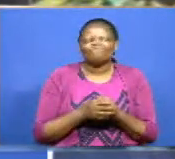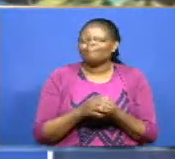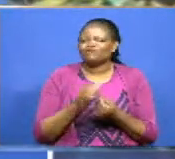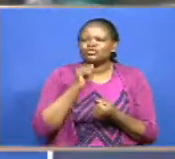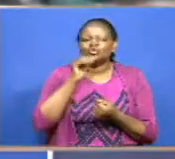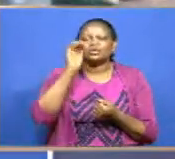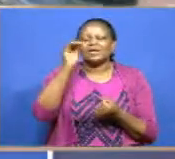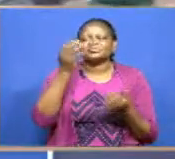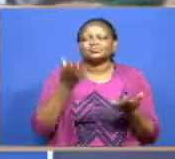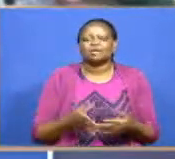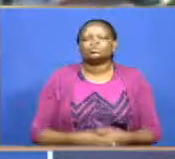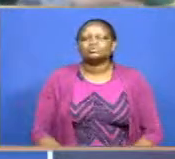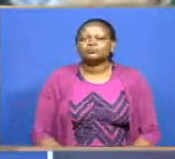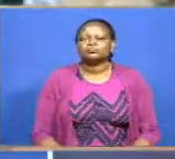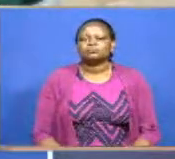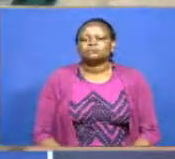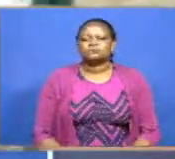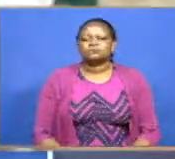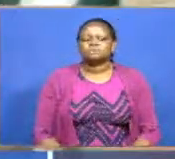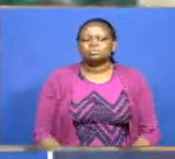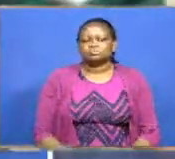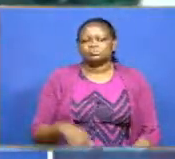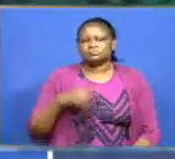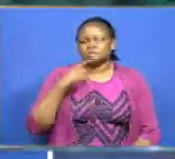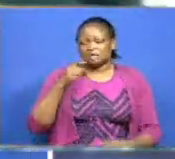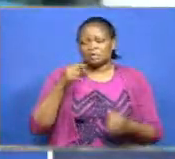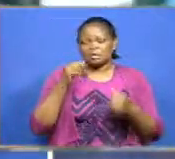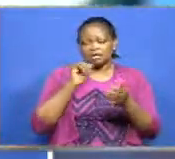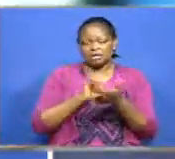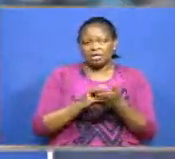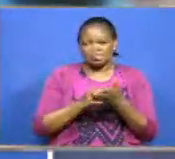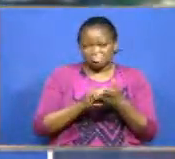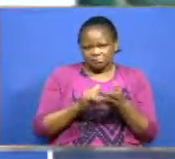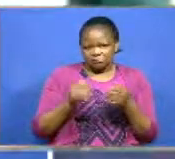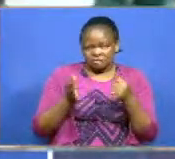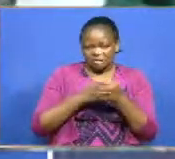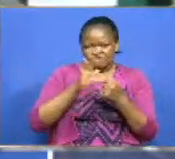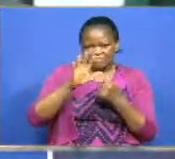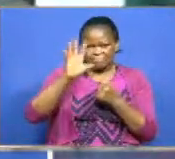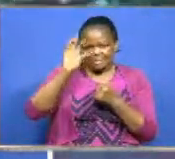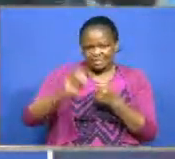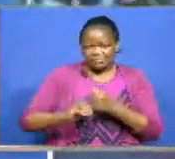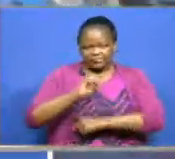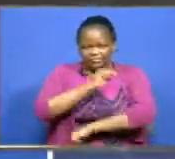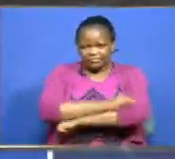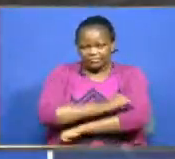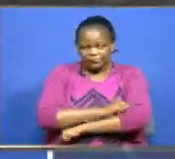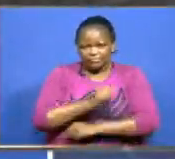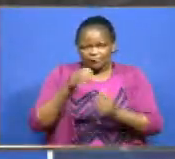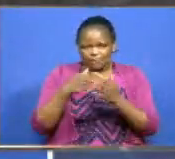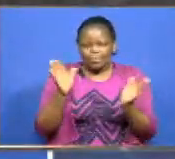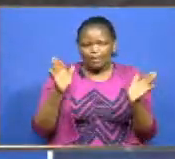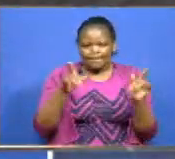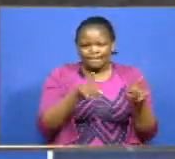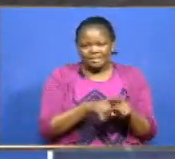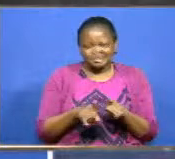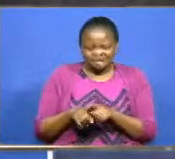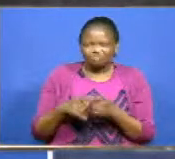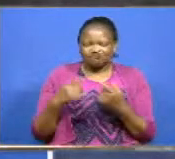now. Magoha alisema 95% ya shule za msingi kote nchini zimefunguliwa, sawia